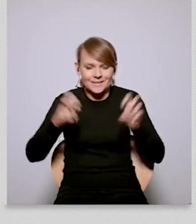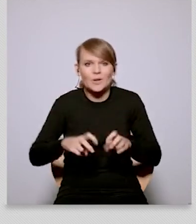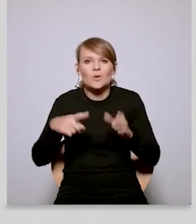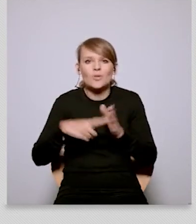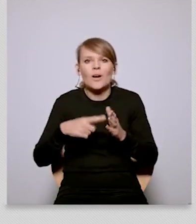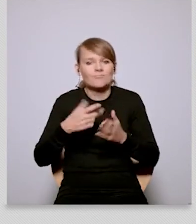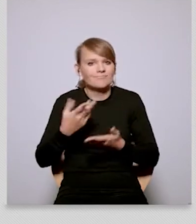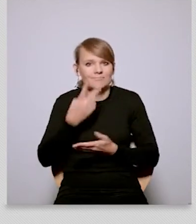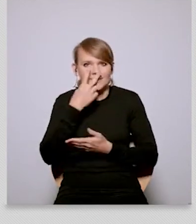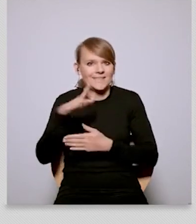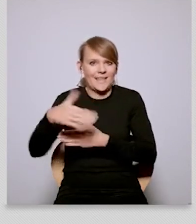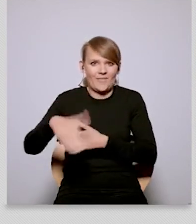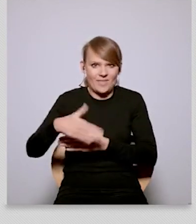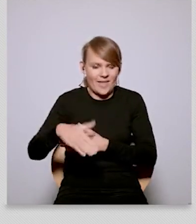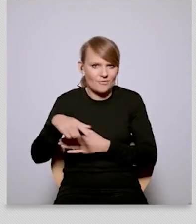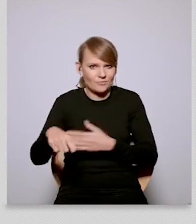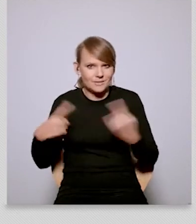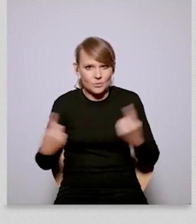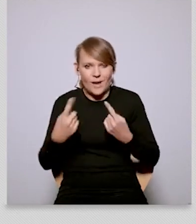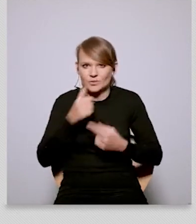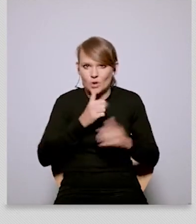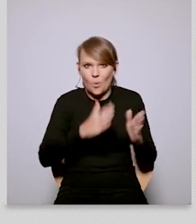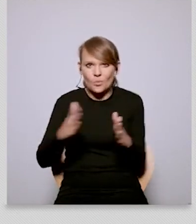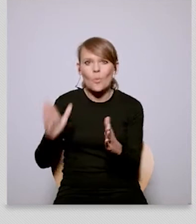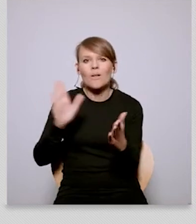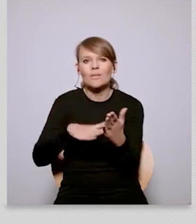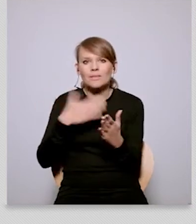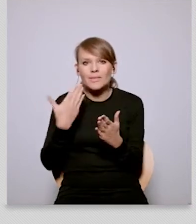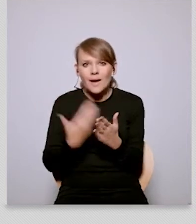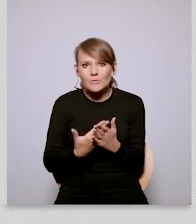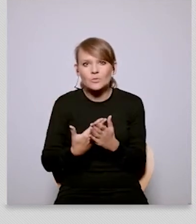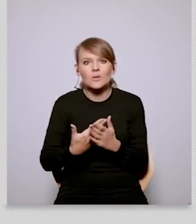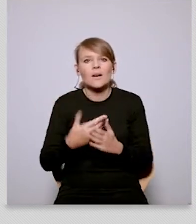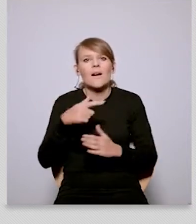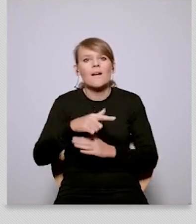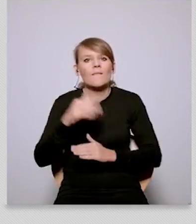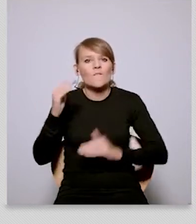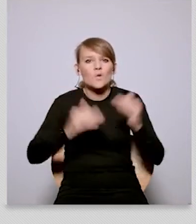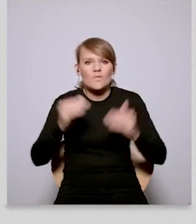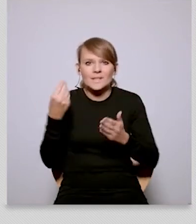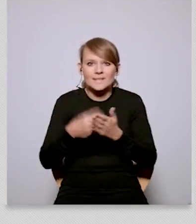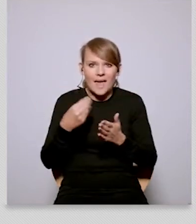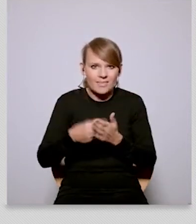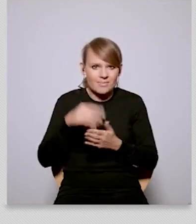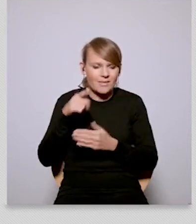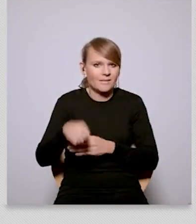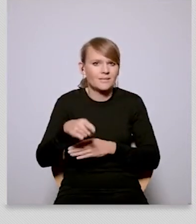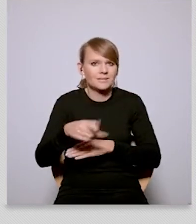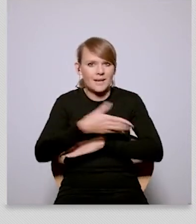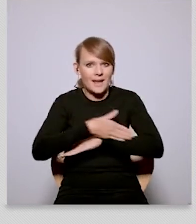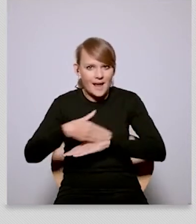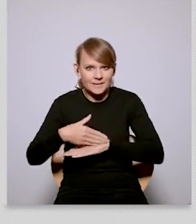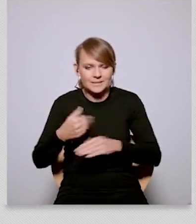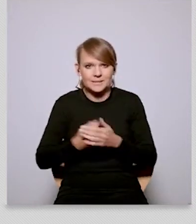Zielonego Ładu na przykład mechanizmy równywania cen na granicy pod ze względem